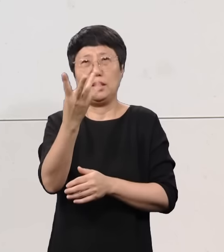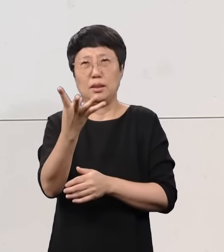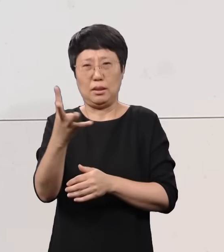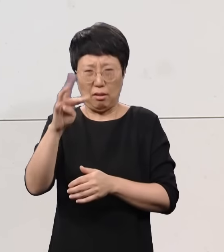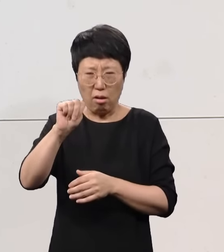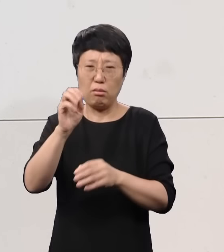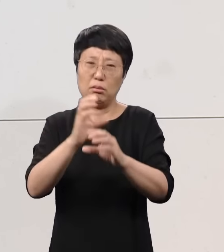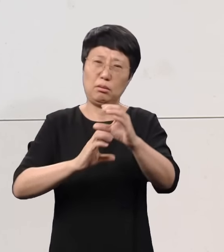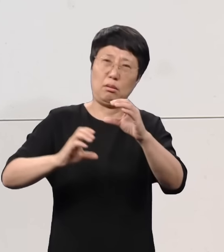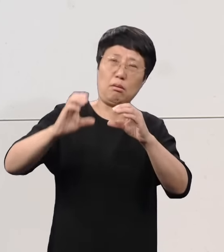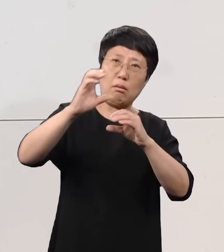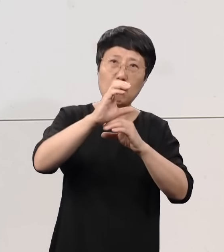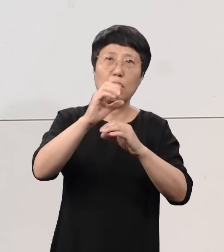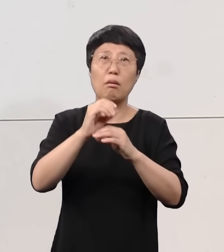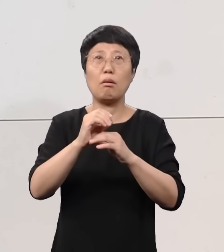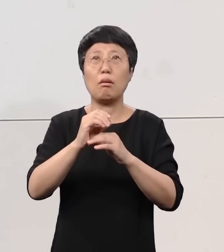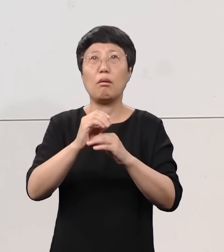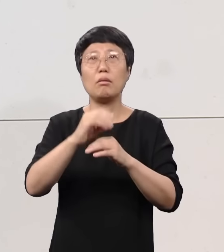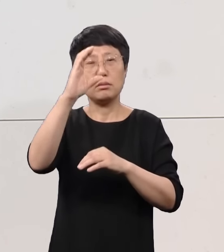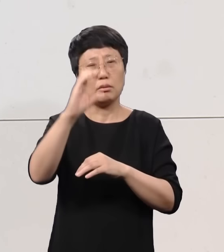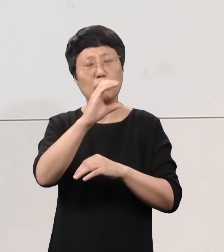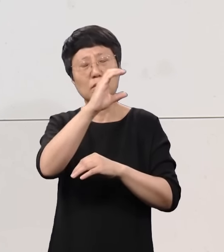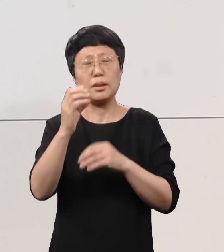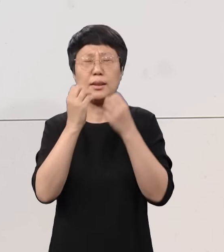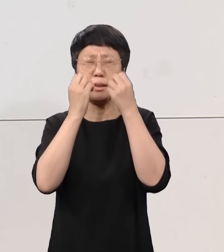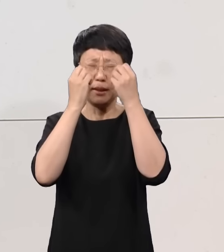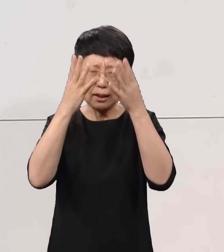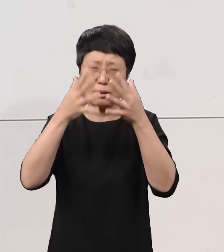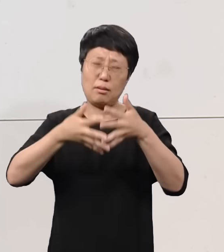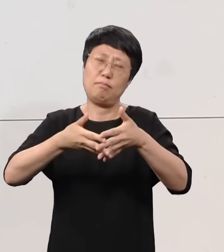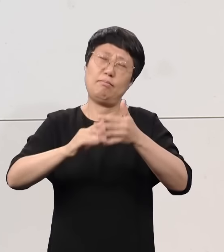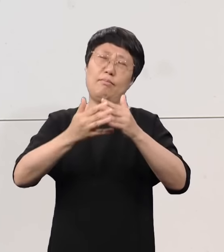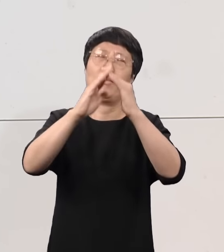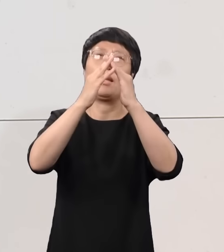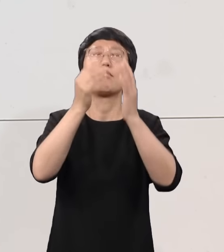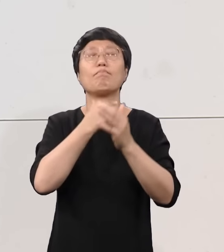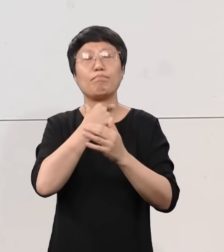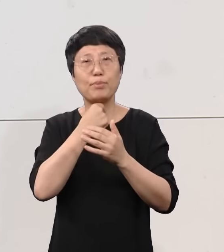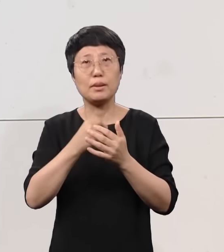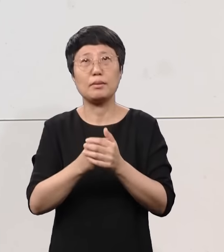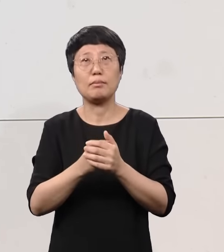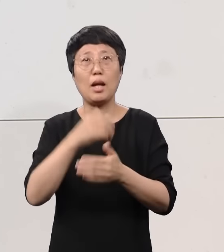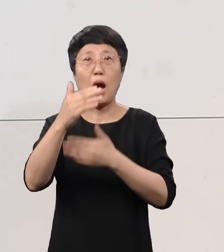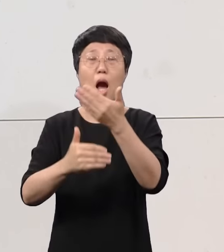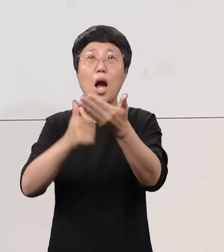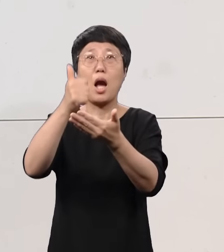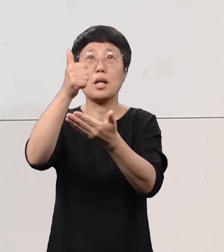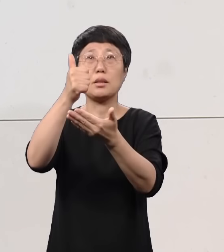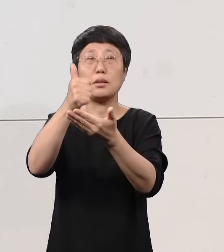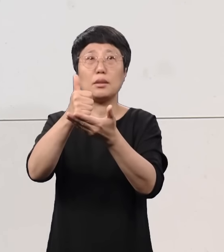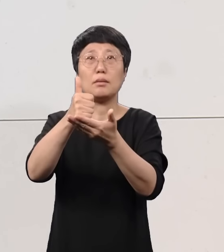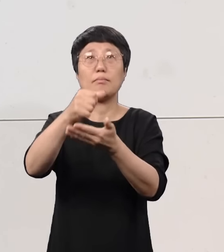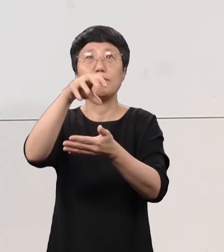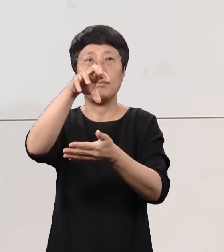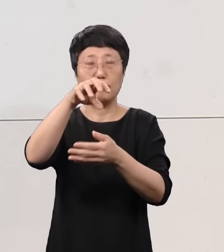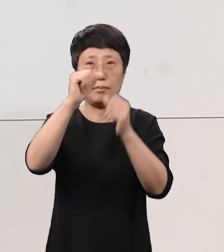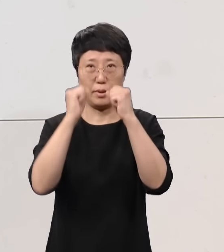예쁜 성당 하느님이 머무시고 하을 만는 그 만남의 장가